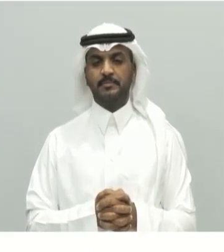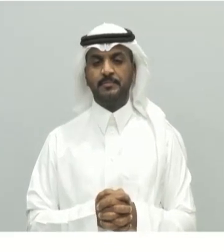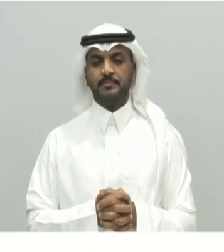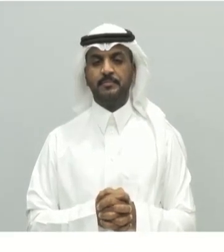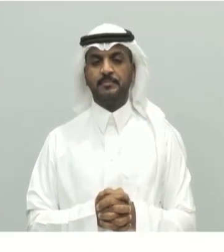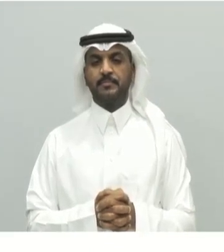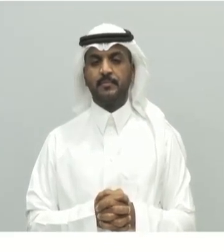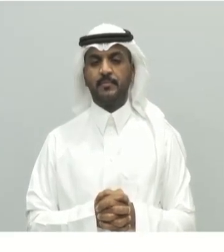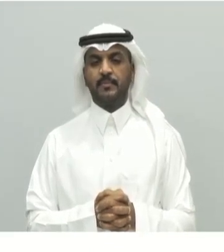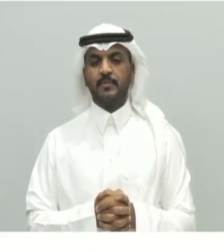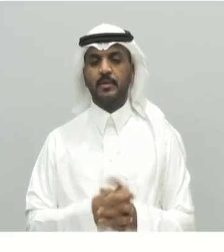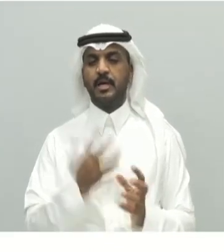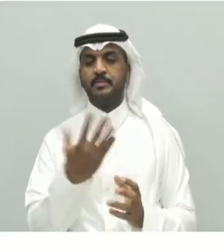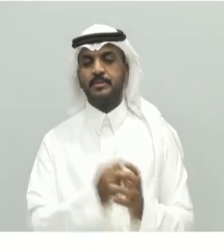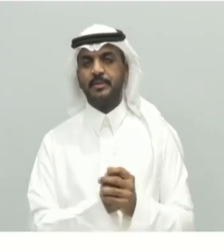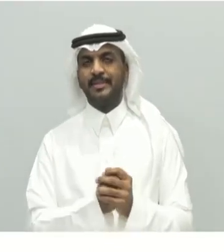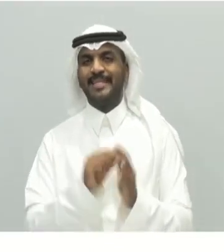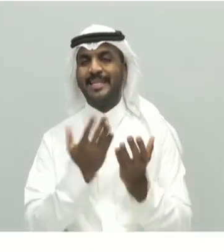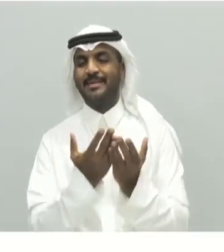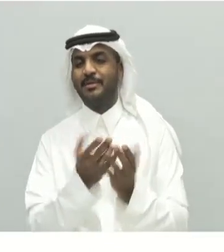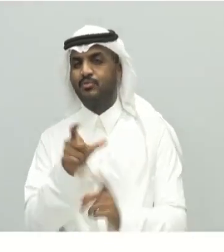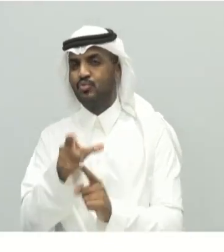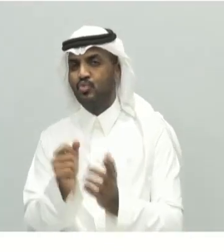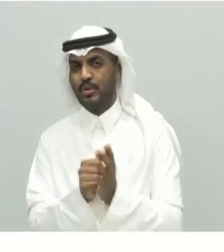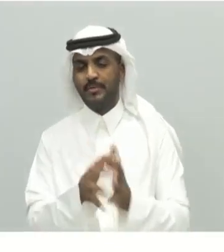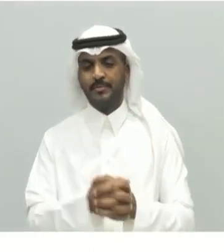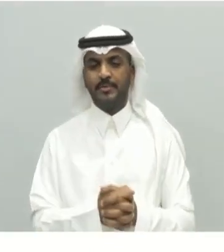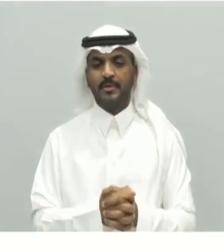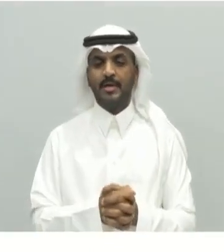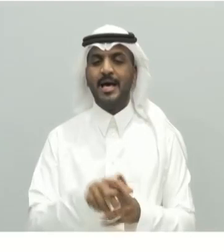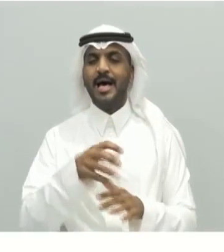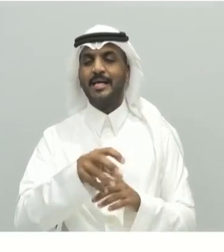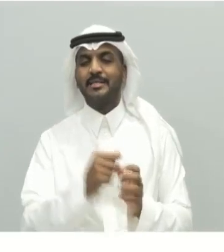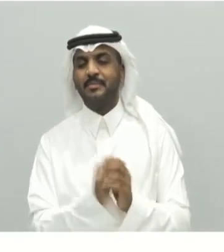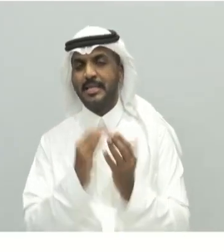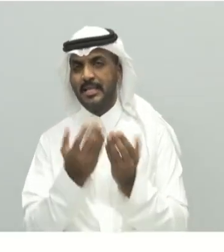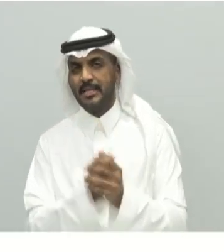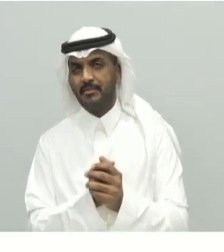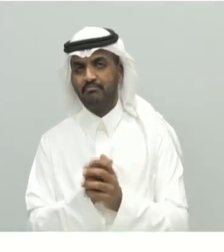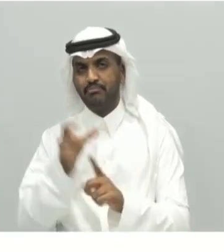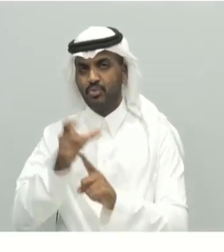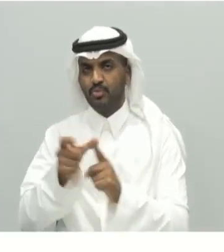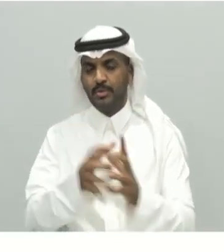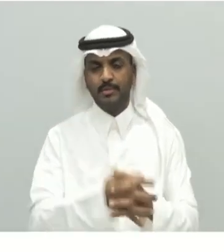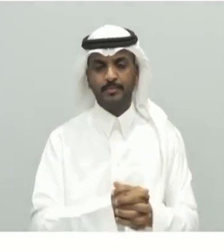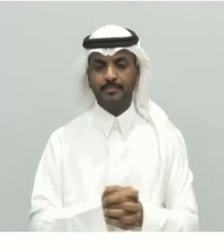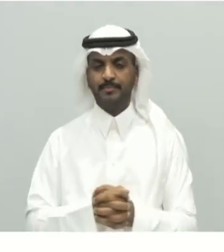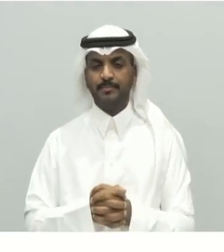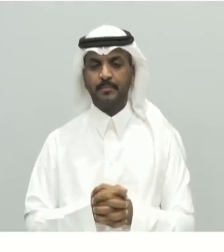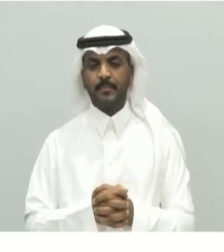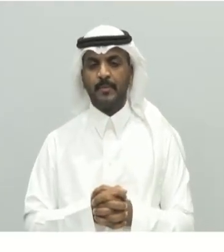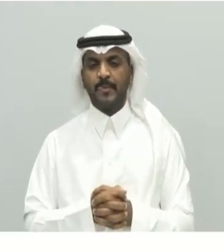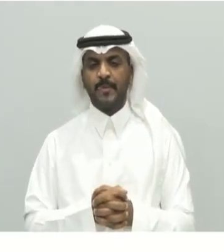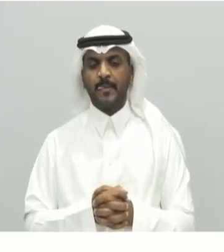ريف الدرس الخامس تركيبه السكان اقسام التركيب السكاني